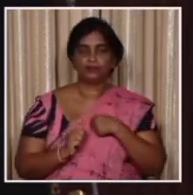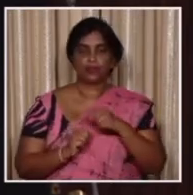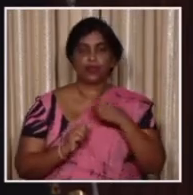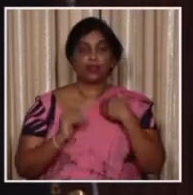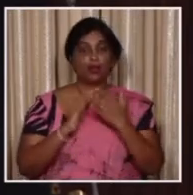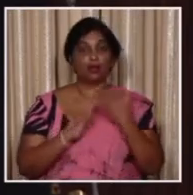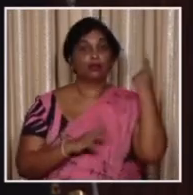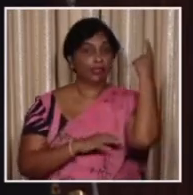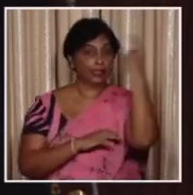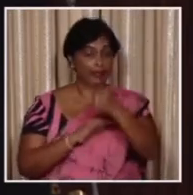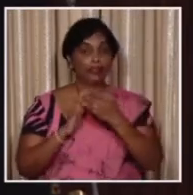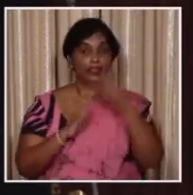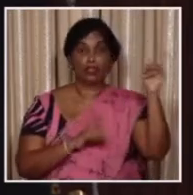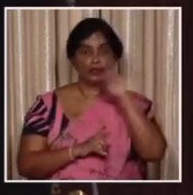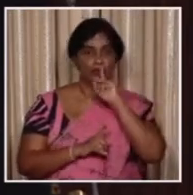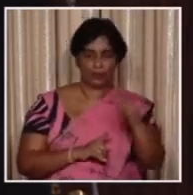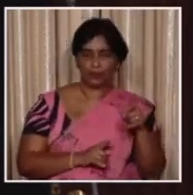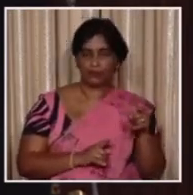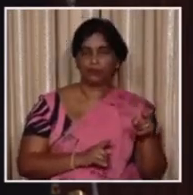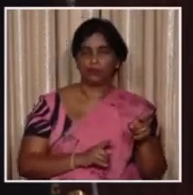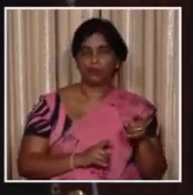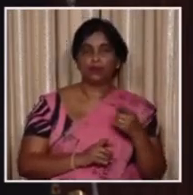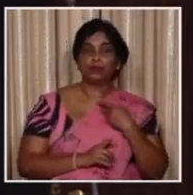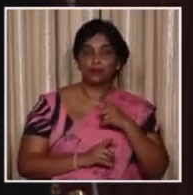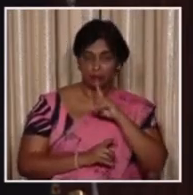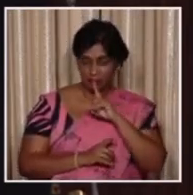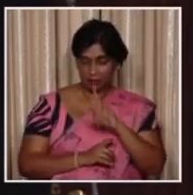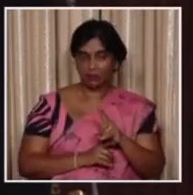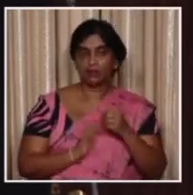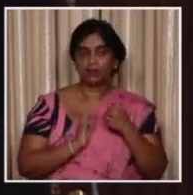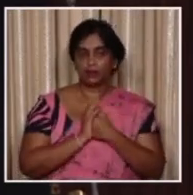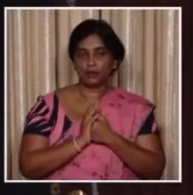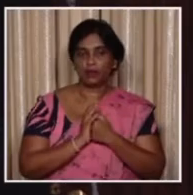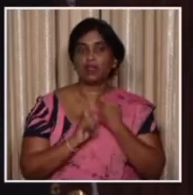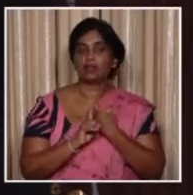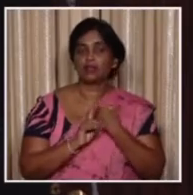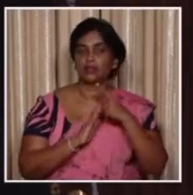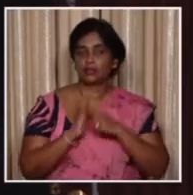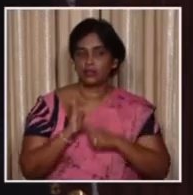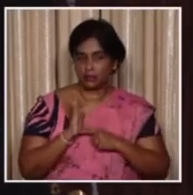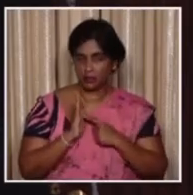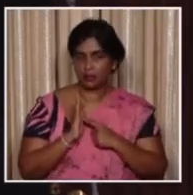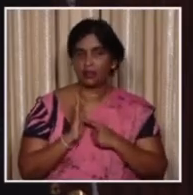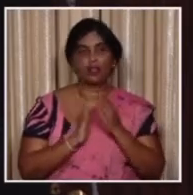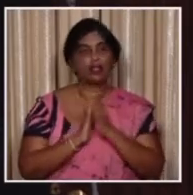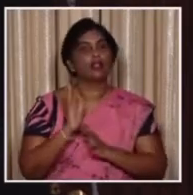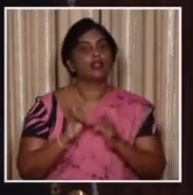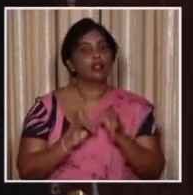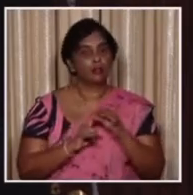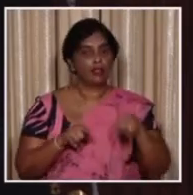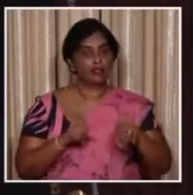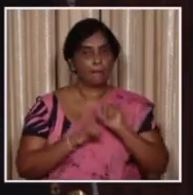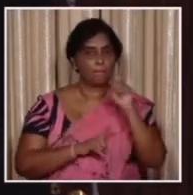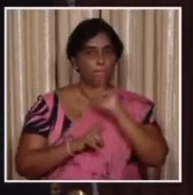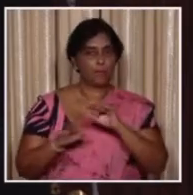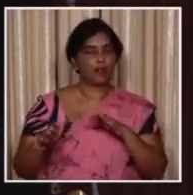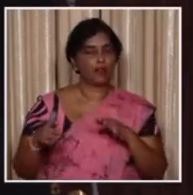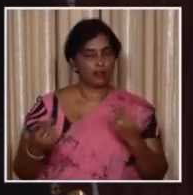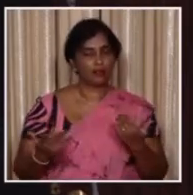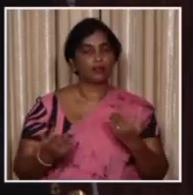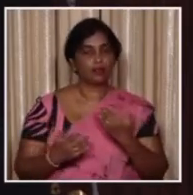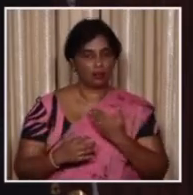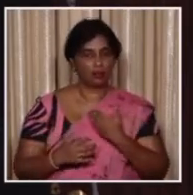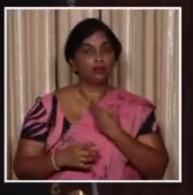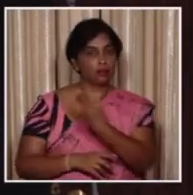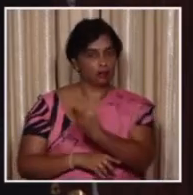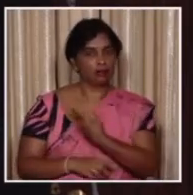නිවාස වලට ගියා කියලා වෙලා ඔහු කිව්වා. අපි කියනවා ගරු කාවින්ද ජයවර්ධන මන්ත්‍රීතුමාද පාර්ලිමේන්තුවේ නැති වුණත් මං